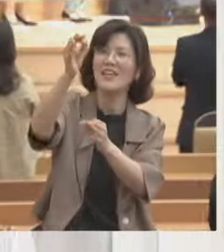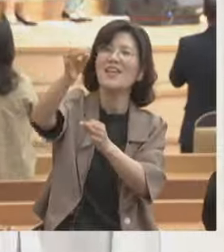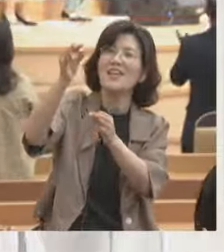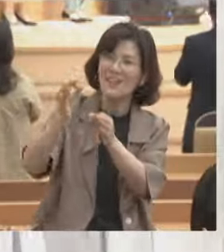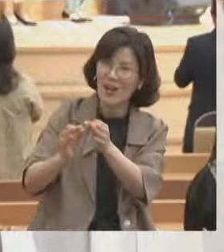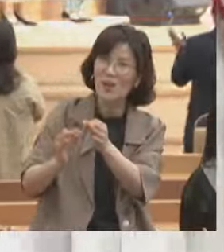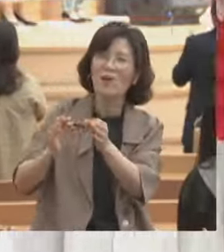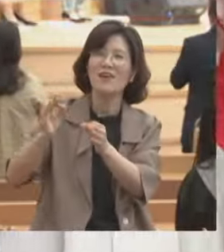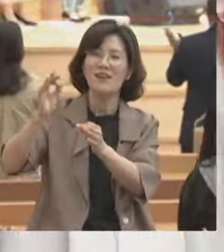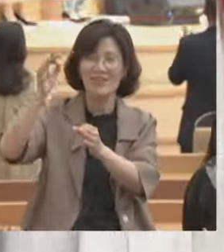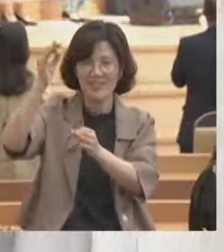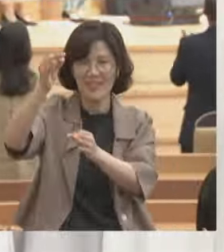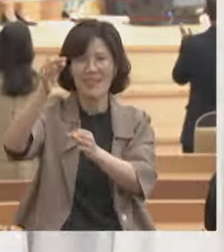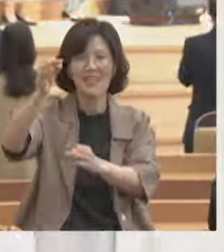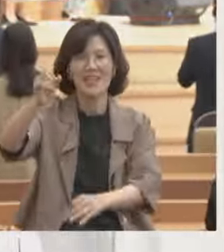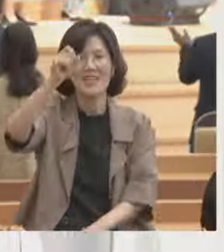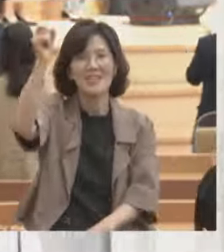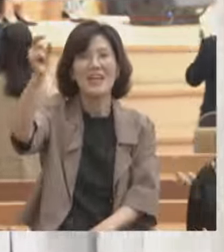고백합시다.